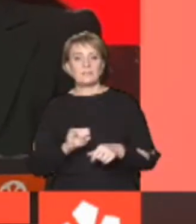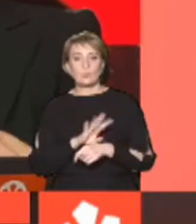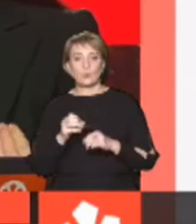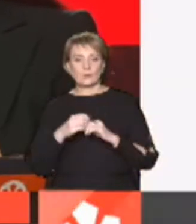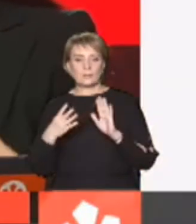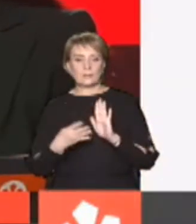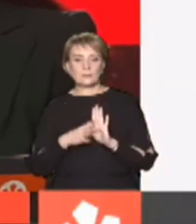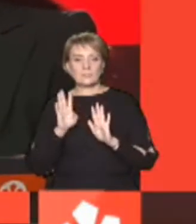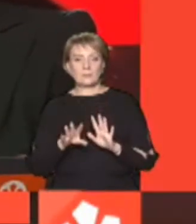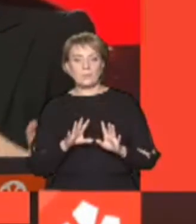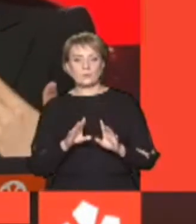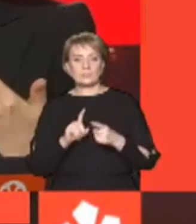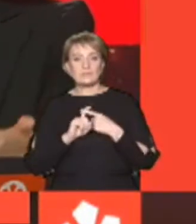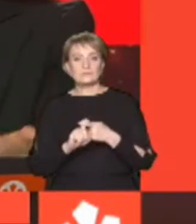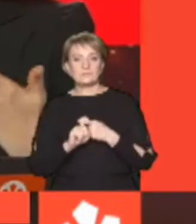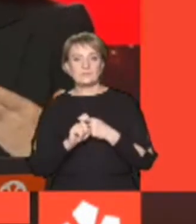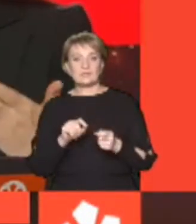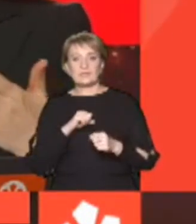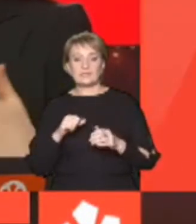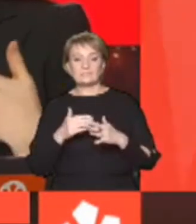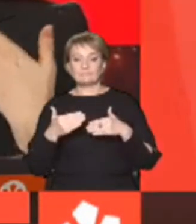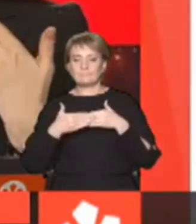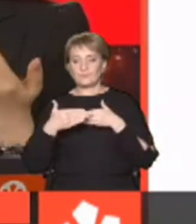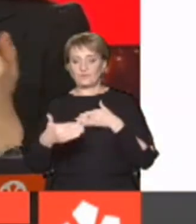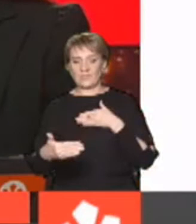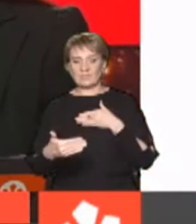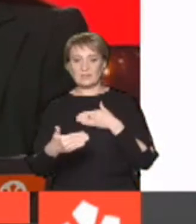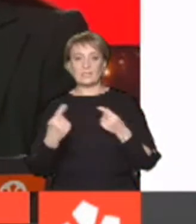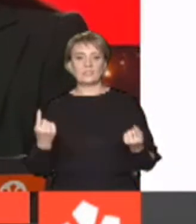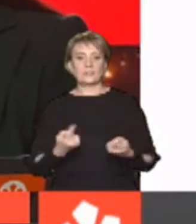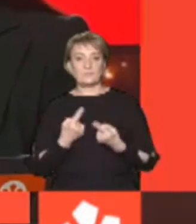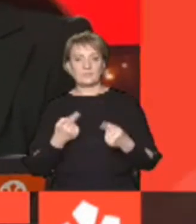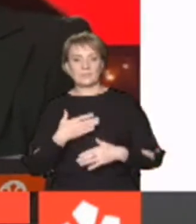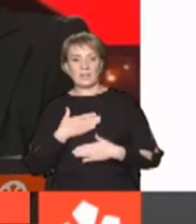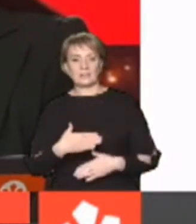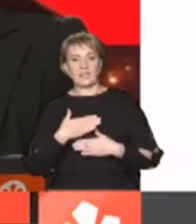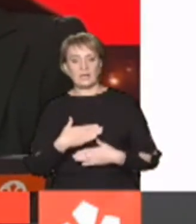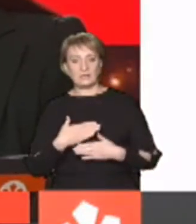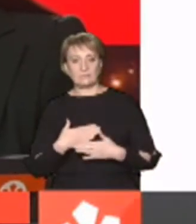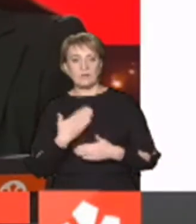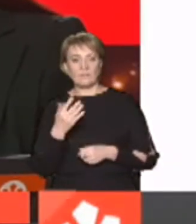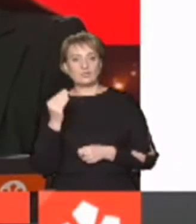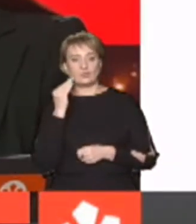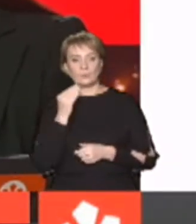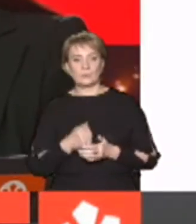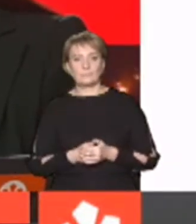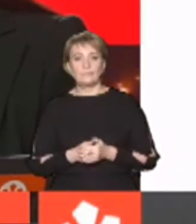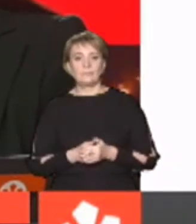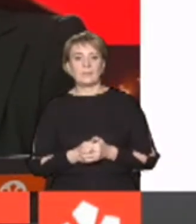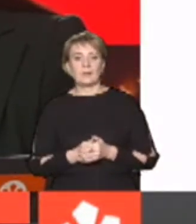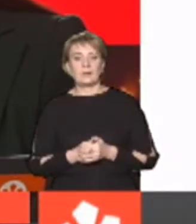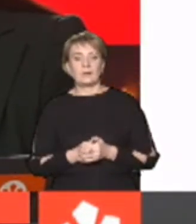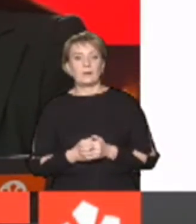COVID-19 може переноситися на більші відстані, ніж зі звичайним диханням. От ваші думки з цього приводу? Те за